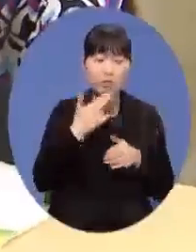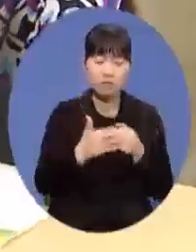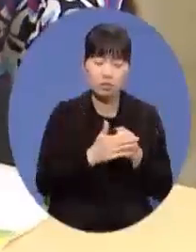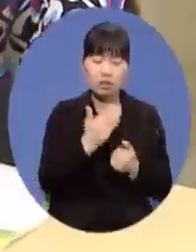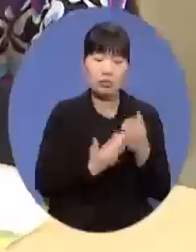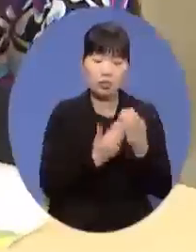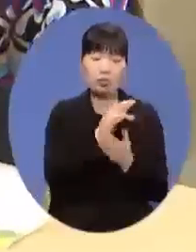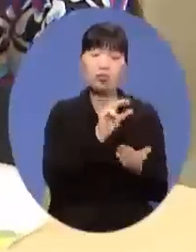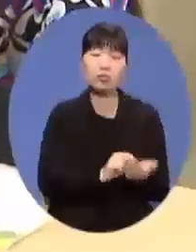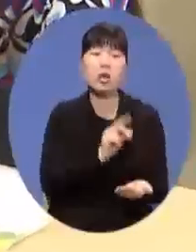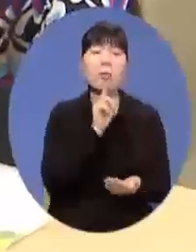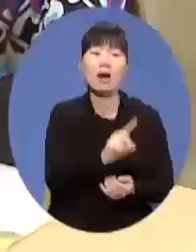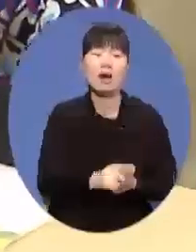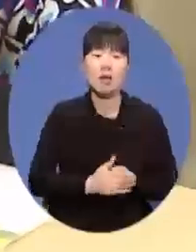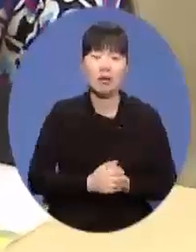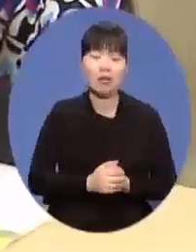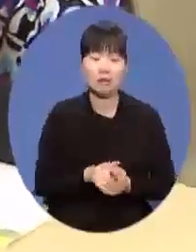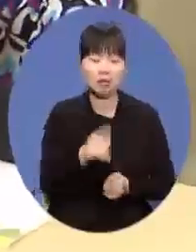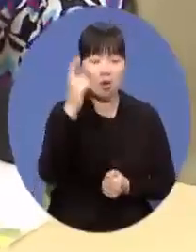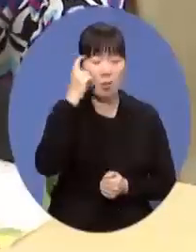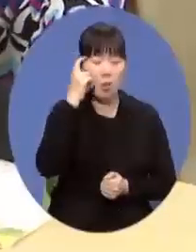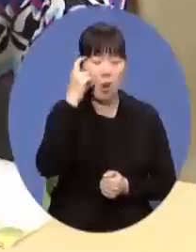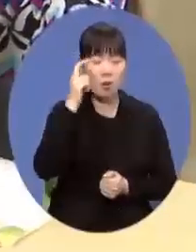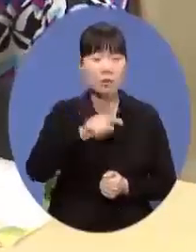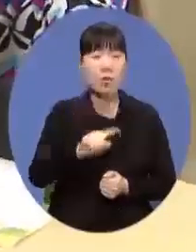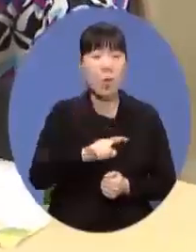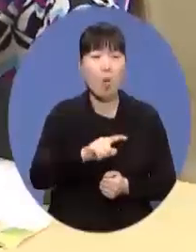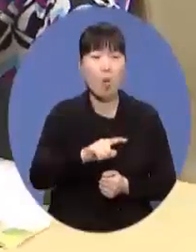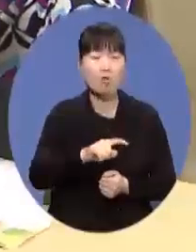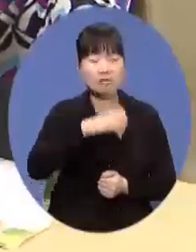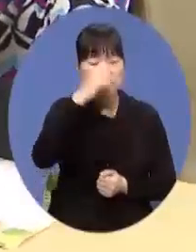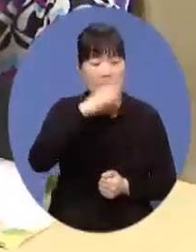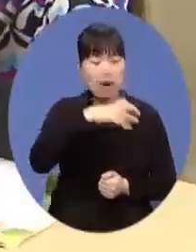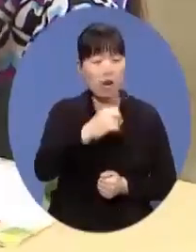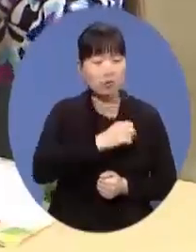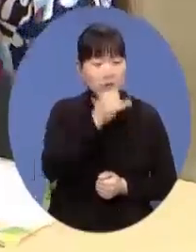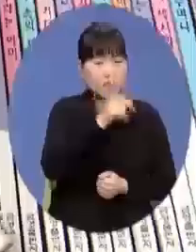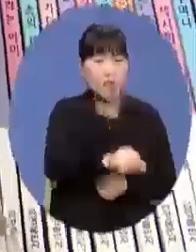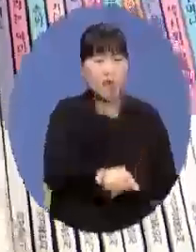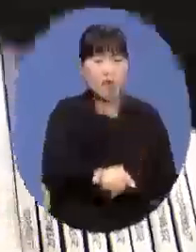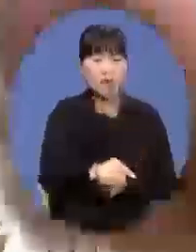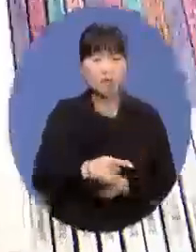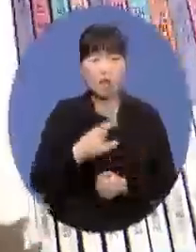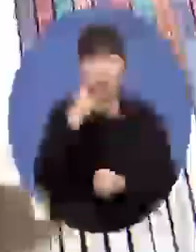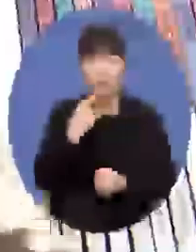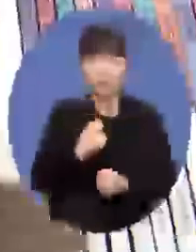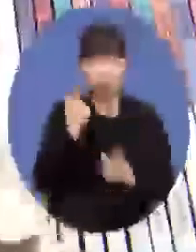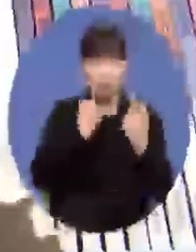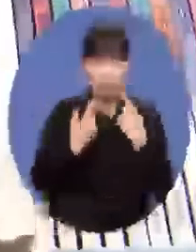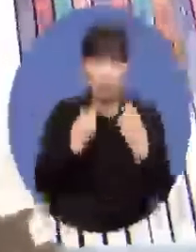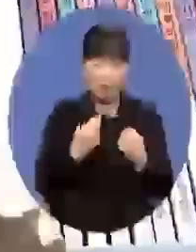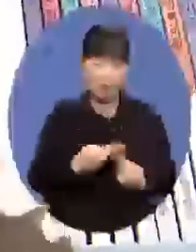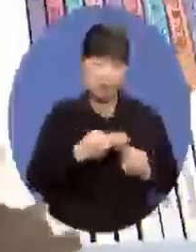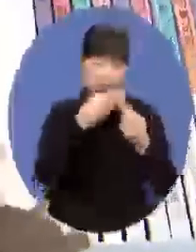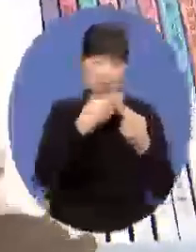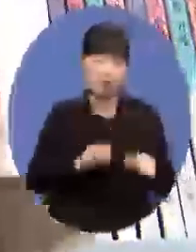거잖아. 너 머리를 펌으로 갖고 다닐래? 엄마도 지원이처럼 상처를 많이 받으며